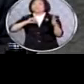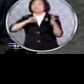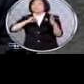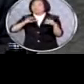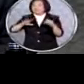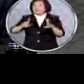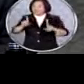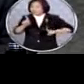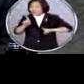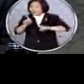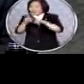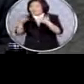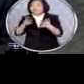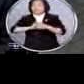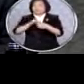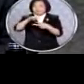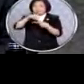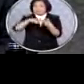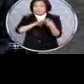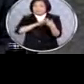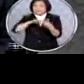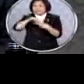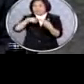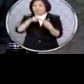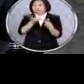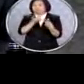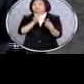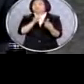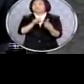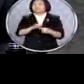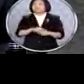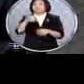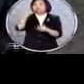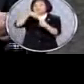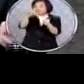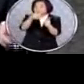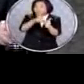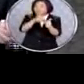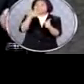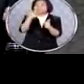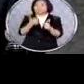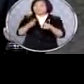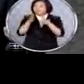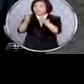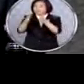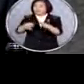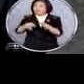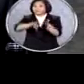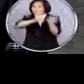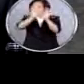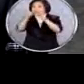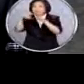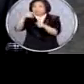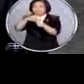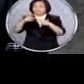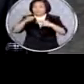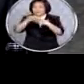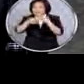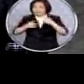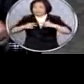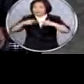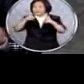治本和救急双管这个进行。教育来改变我们现在的教育制度